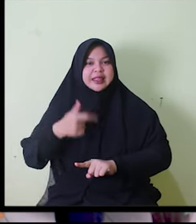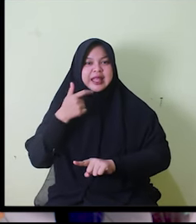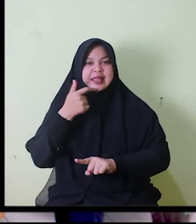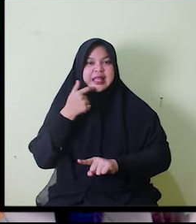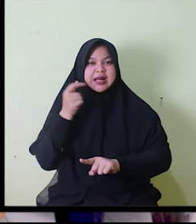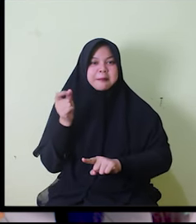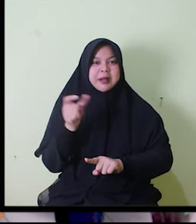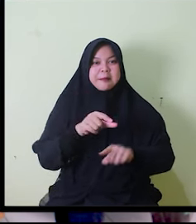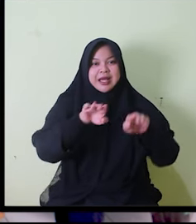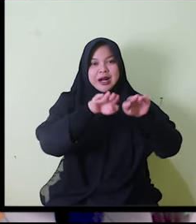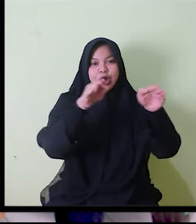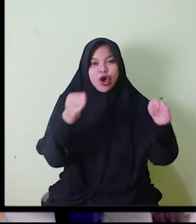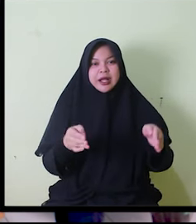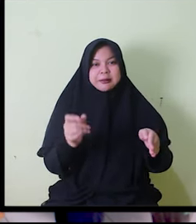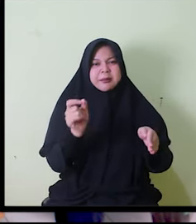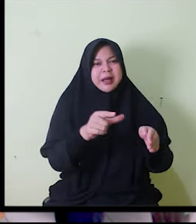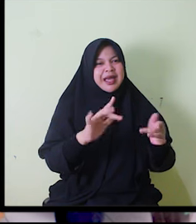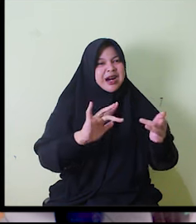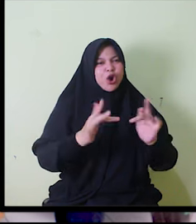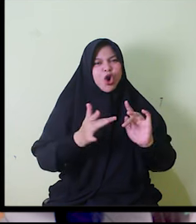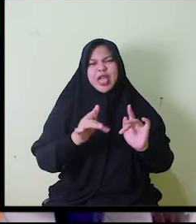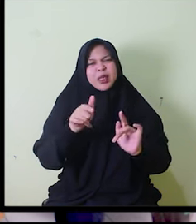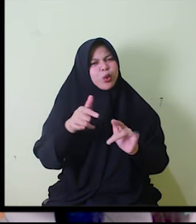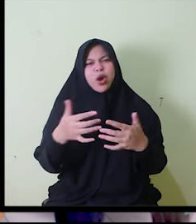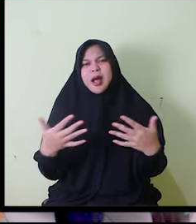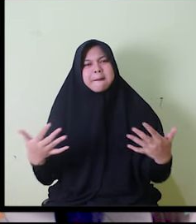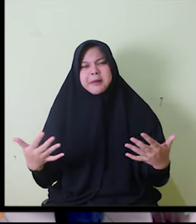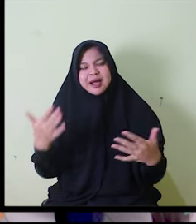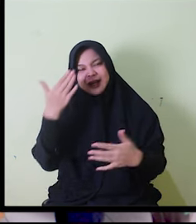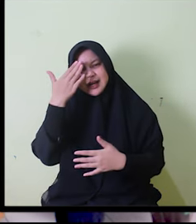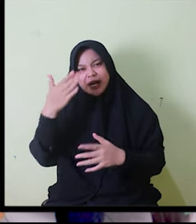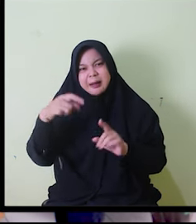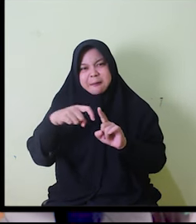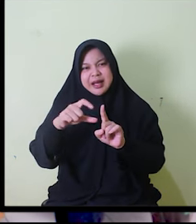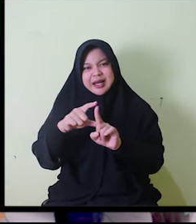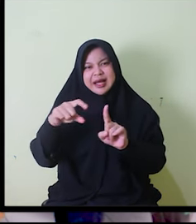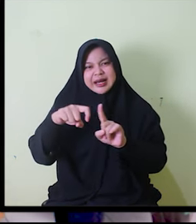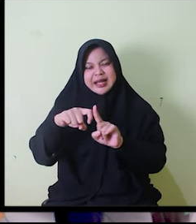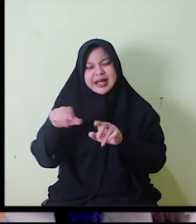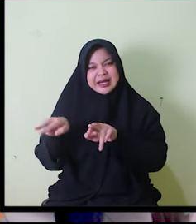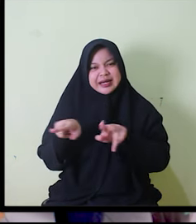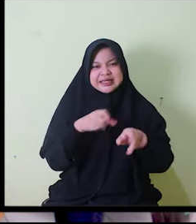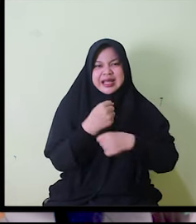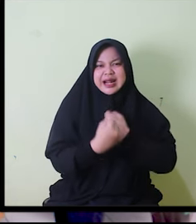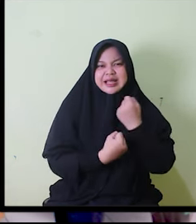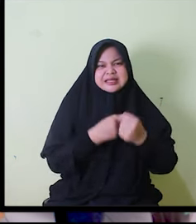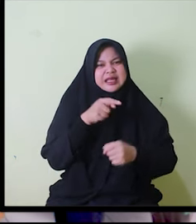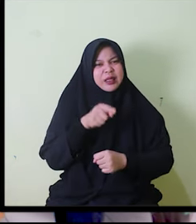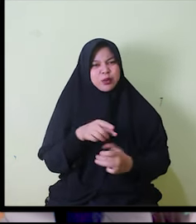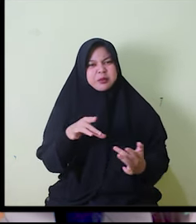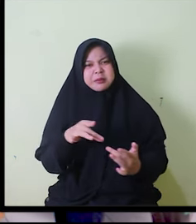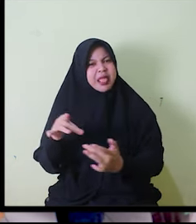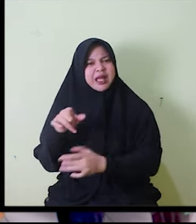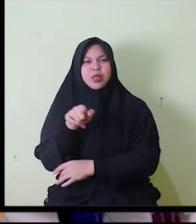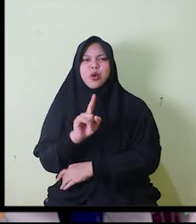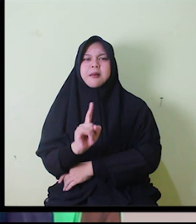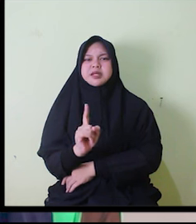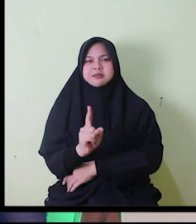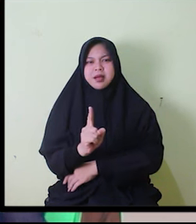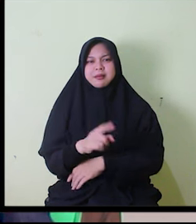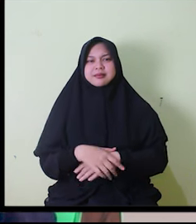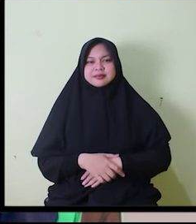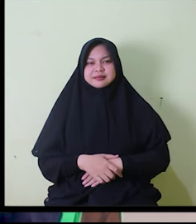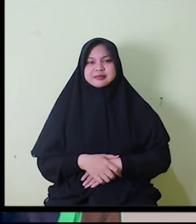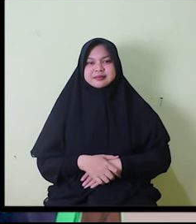pembayaran online itu apa sih dan kenapa KDK memilih e rencana aksinya itu loket pembayaran online Iya